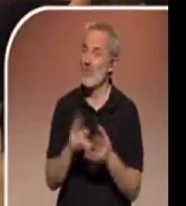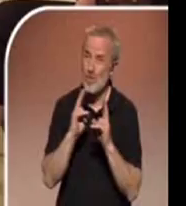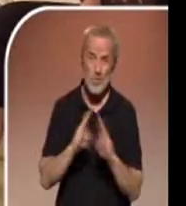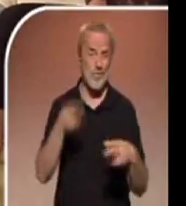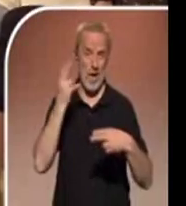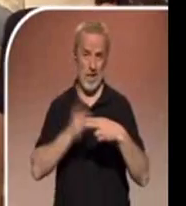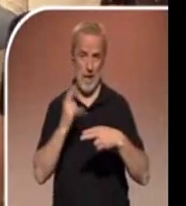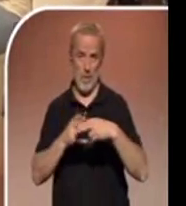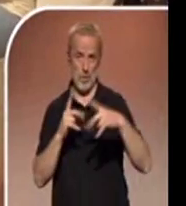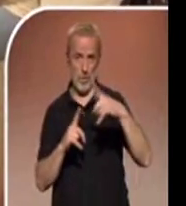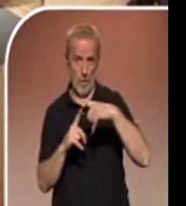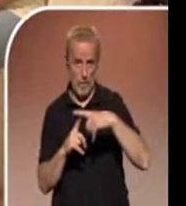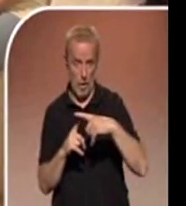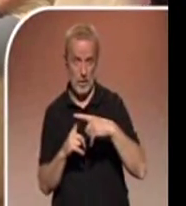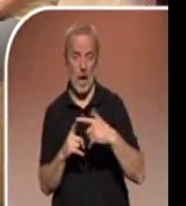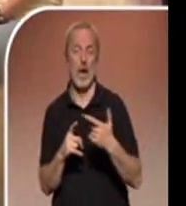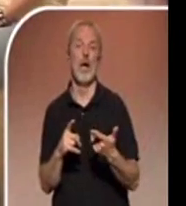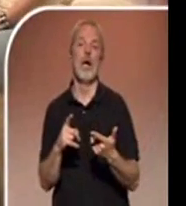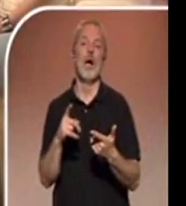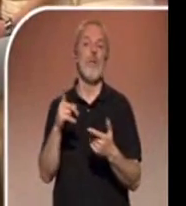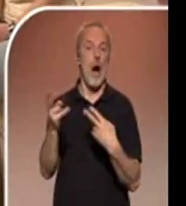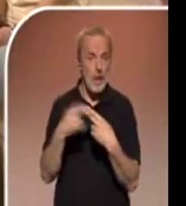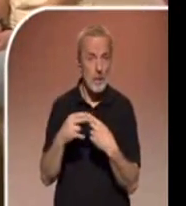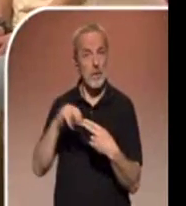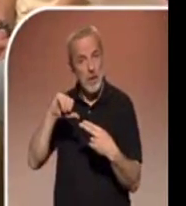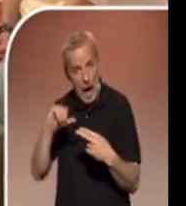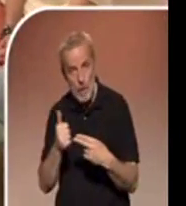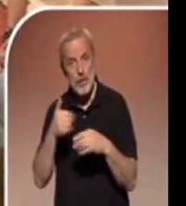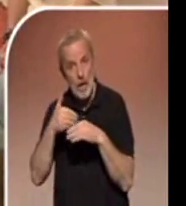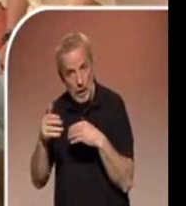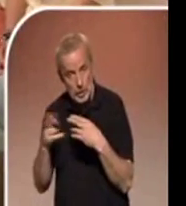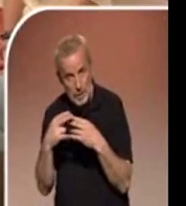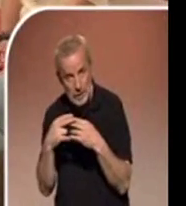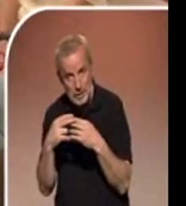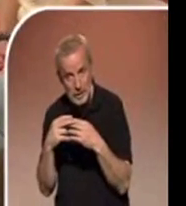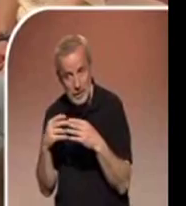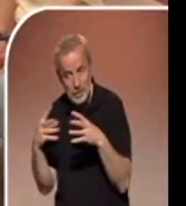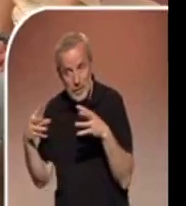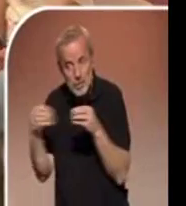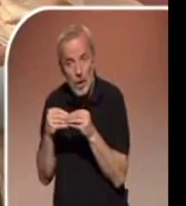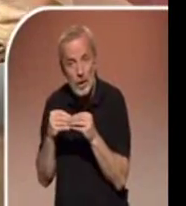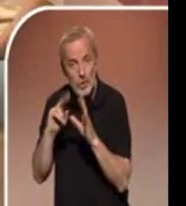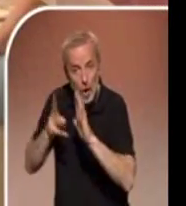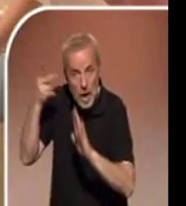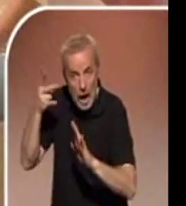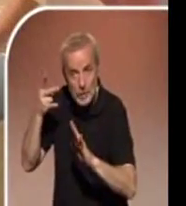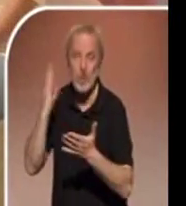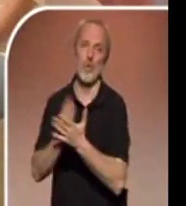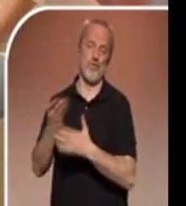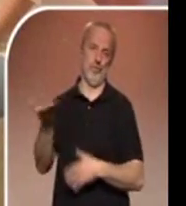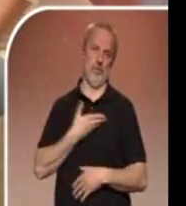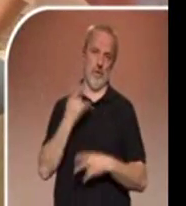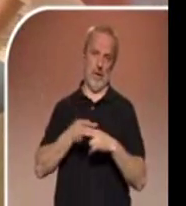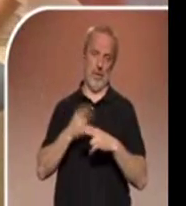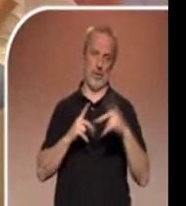jakmile se přidá ještě něco dalšího, tak dojde k té trombóze. Na začátku roku vyšel článek,